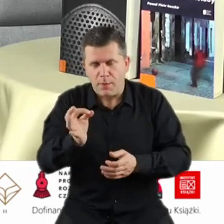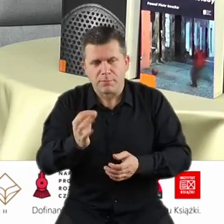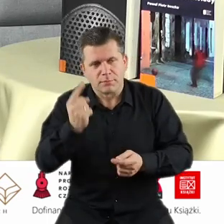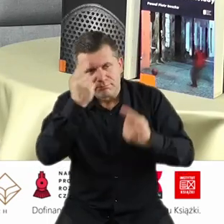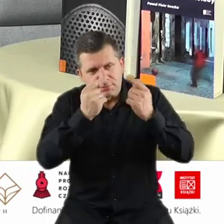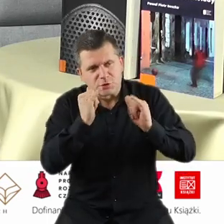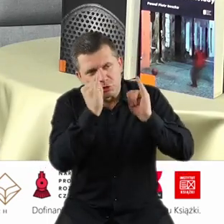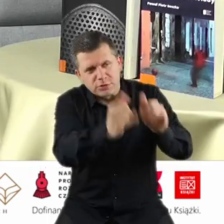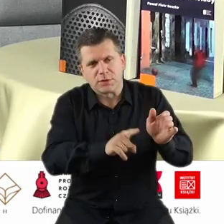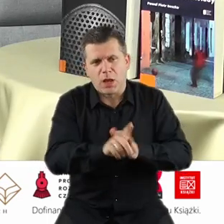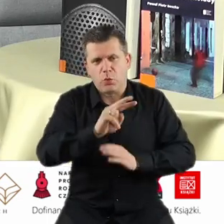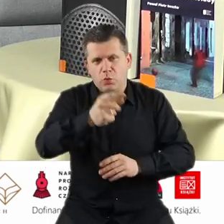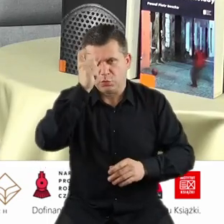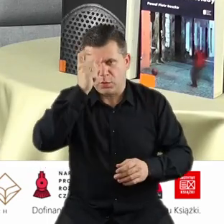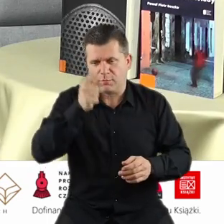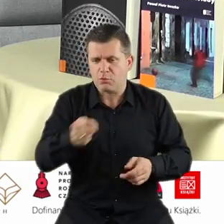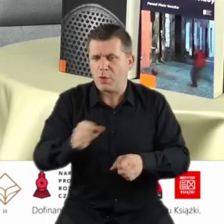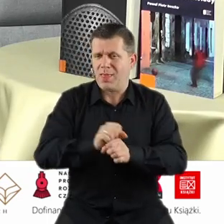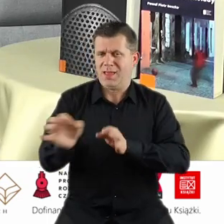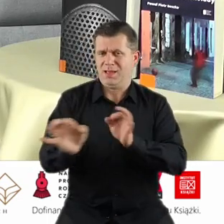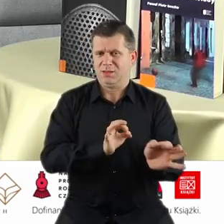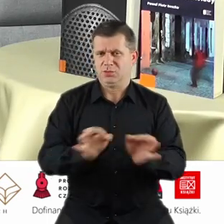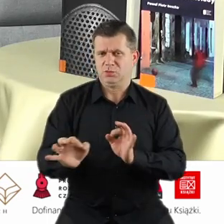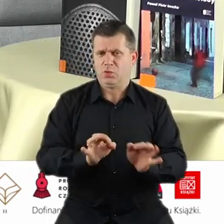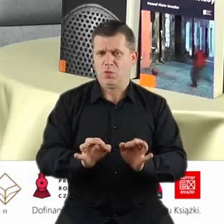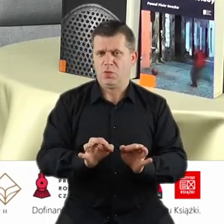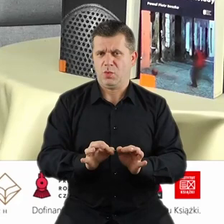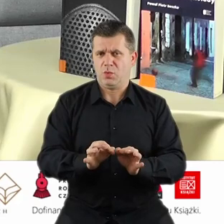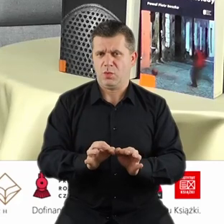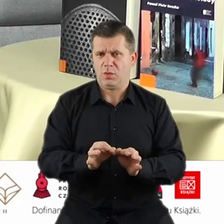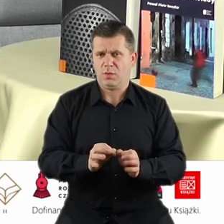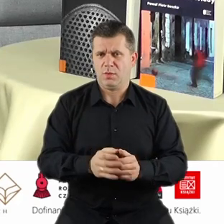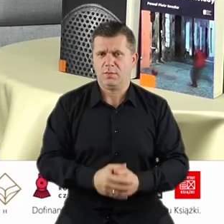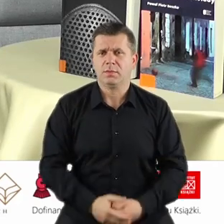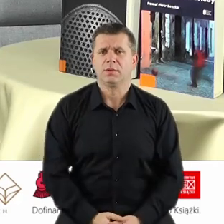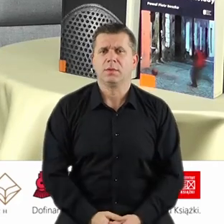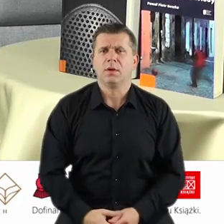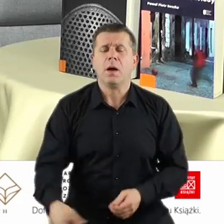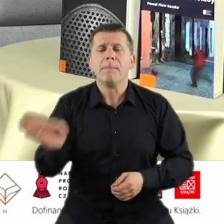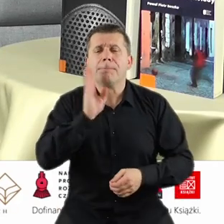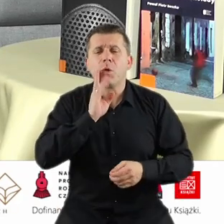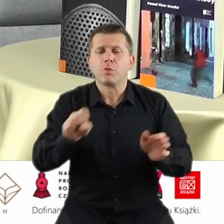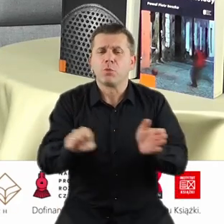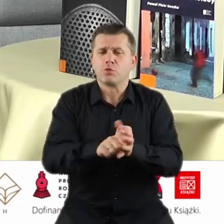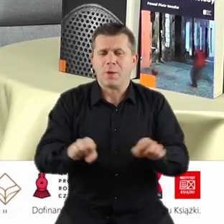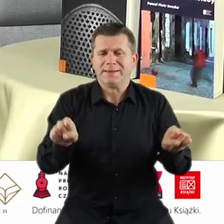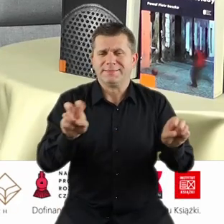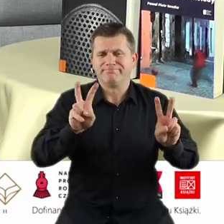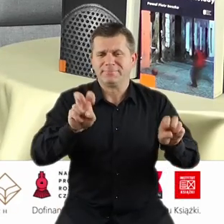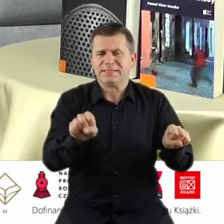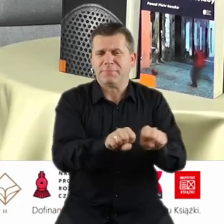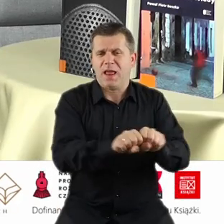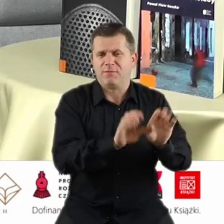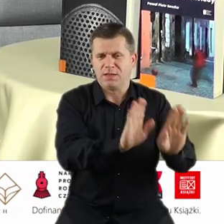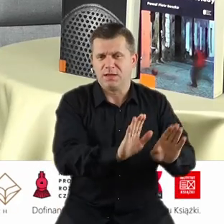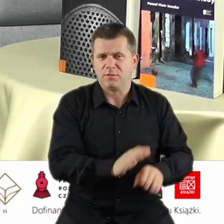No to akurat to jest historia w pewnym sensie zbliżona do sprawiedliwych, bo mamy tutaj jakby do czynienia z